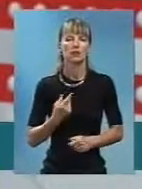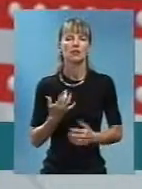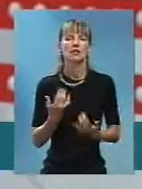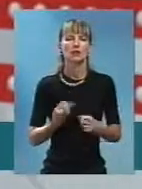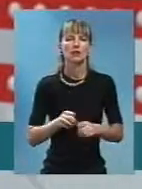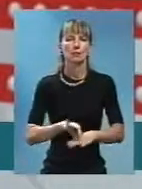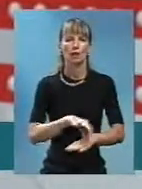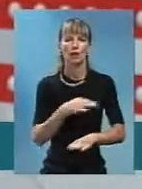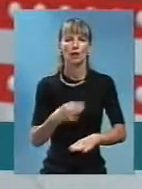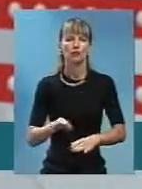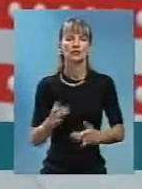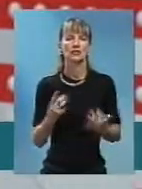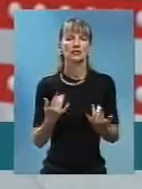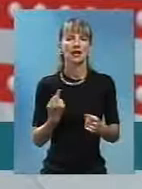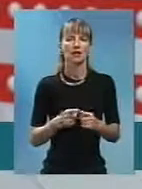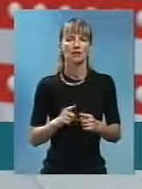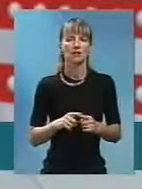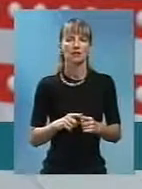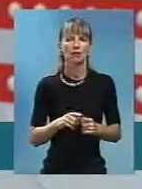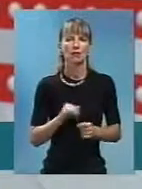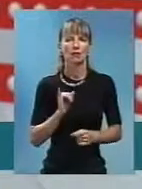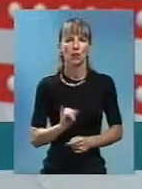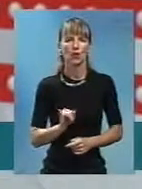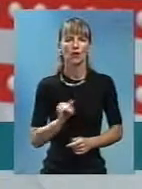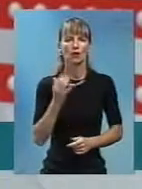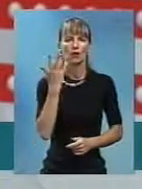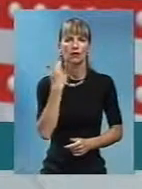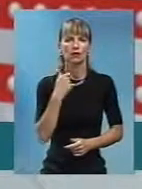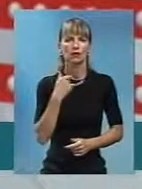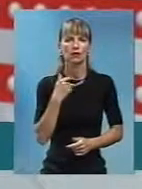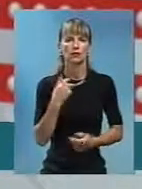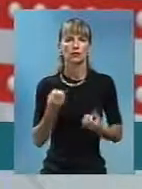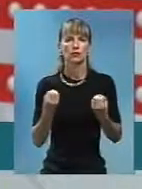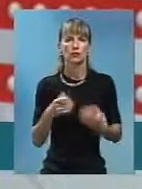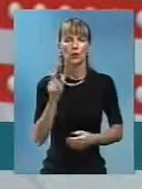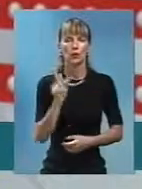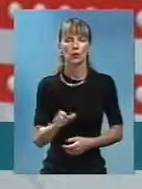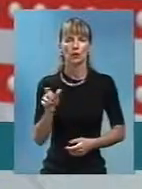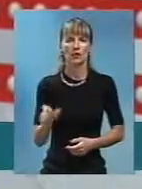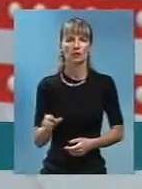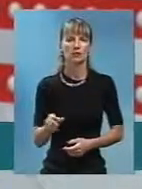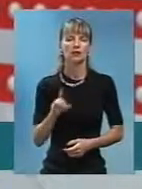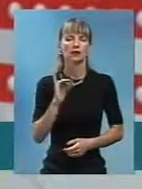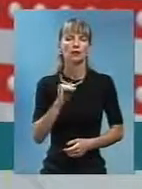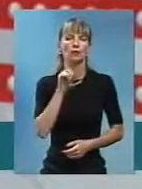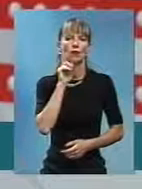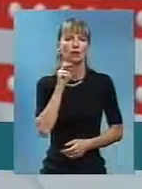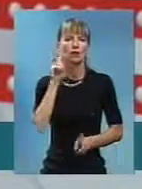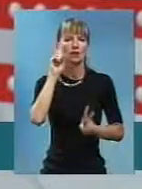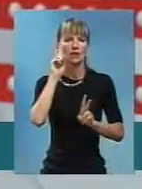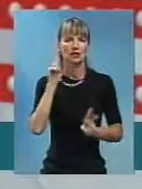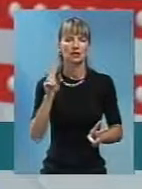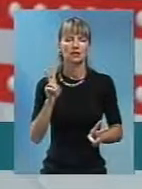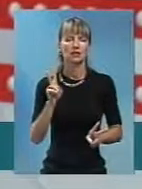боляче, навіть наскільки це огидно, коли пересічна людина, в тому числі молода, не